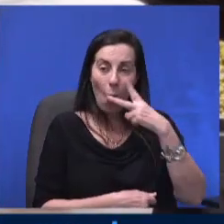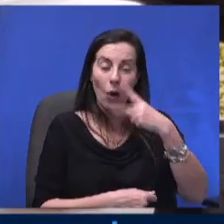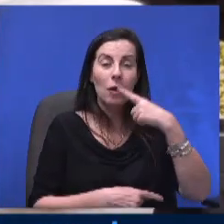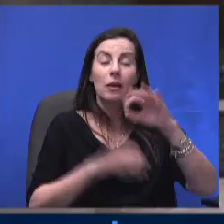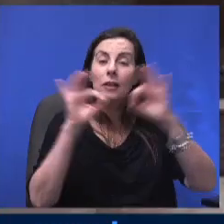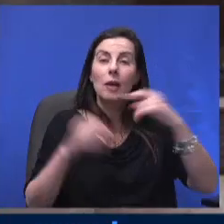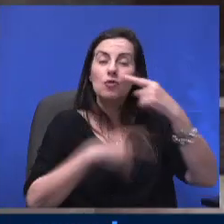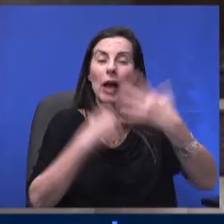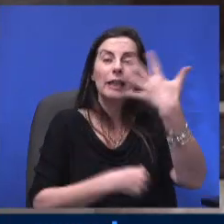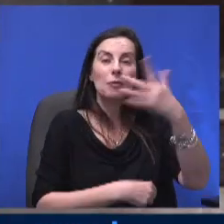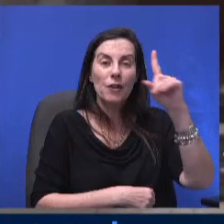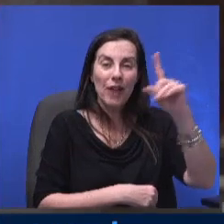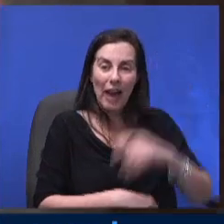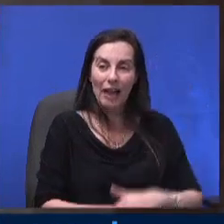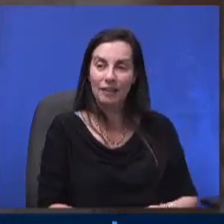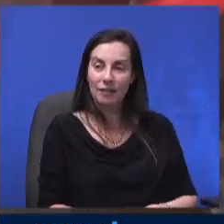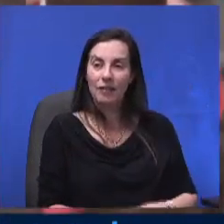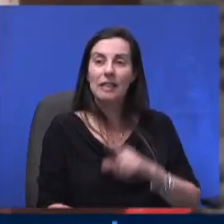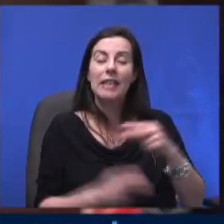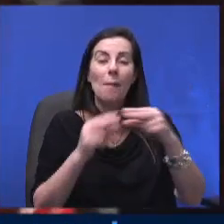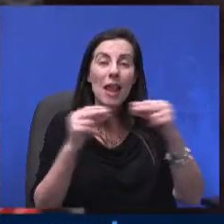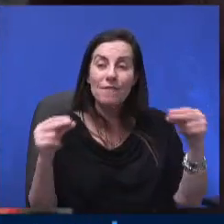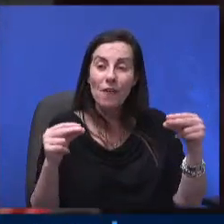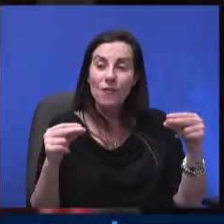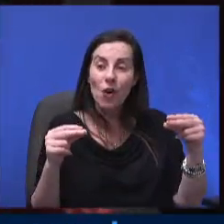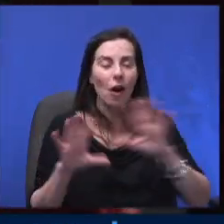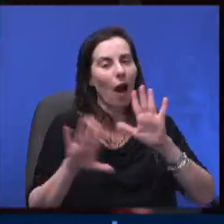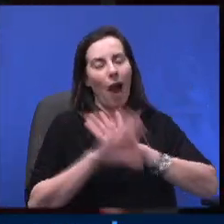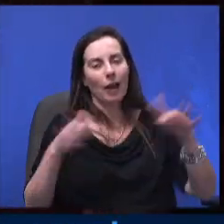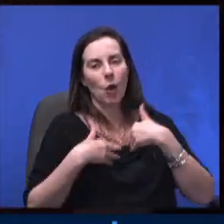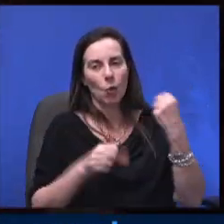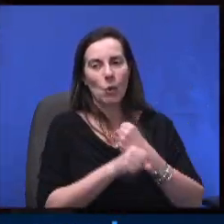1951. זה המלפון הזה, רק אנחנו מכינים אותו. יכולה לטעום.